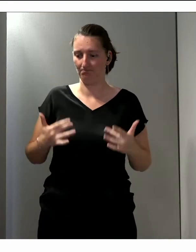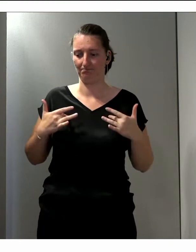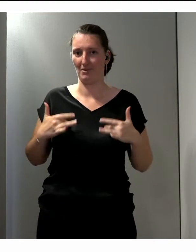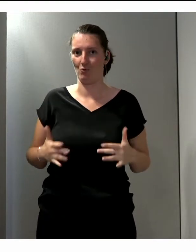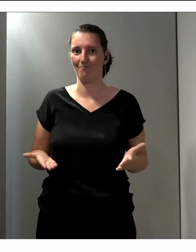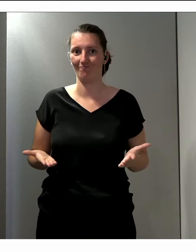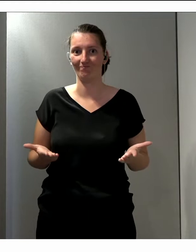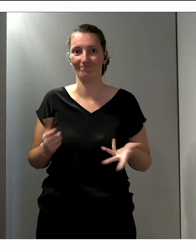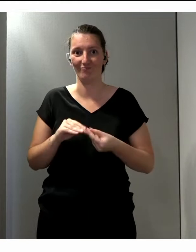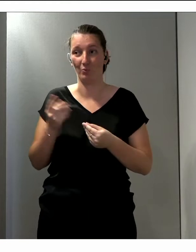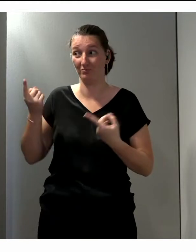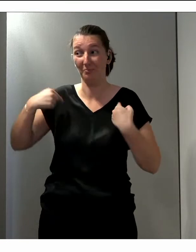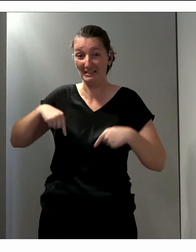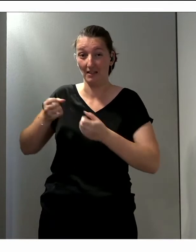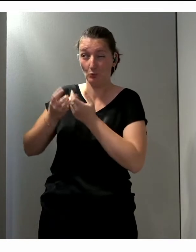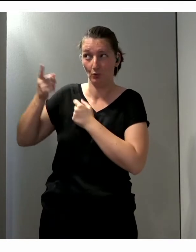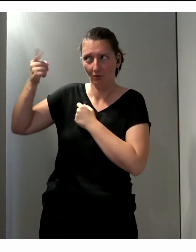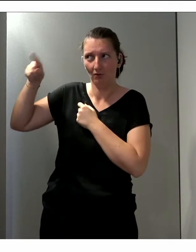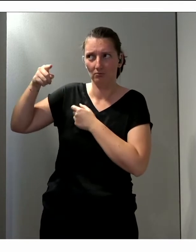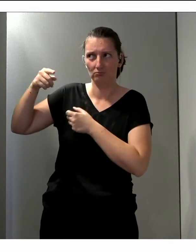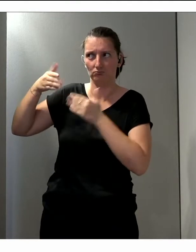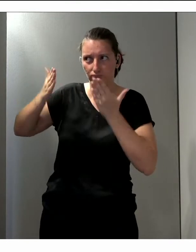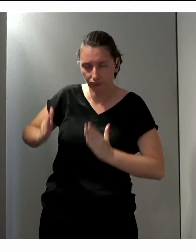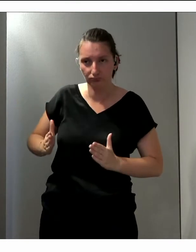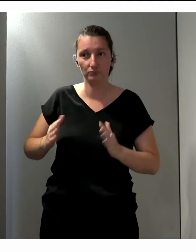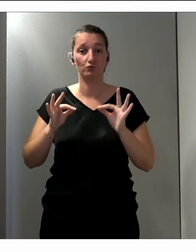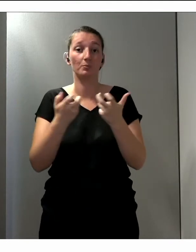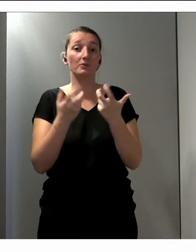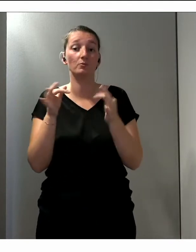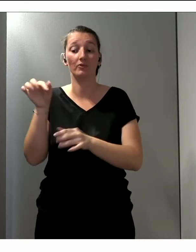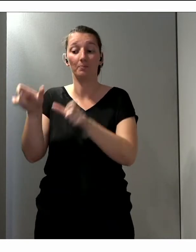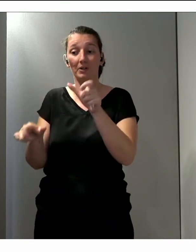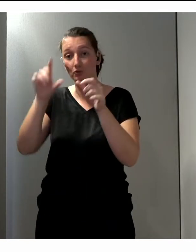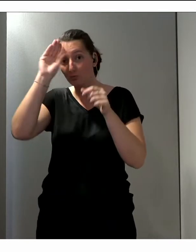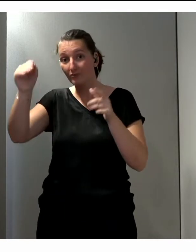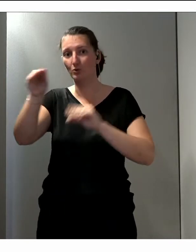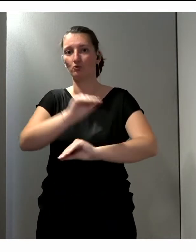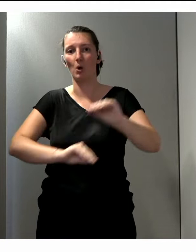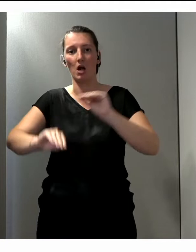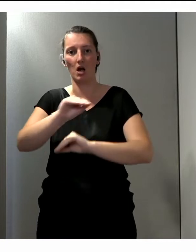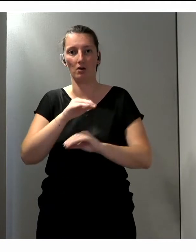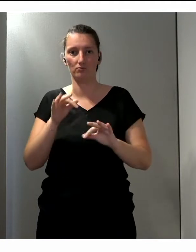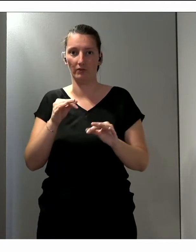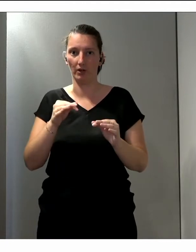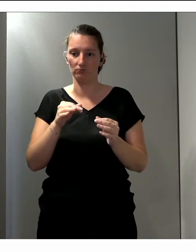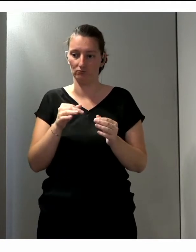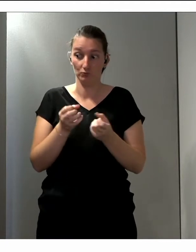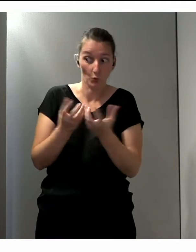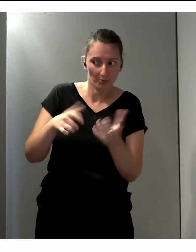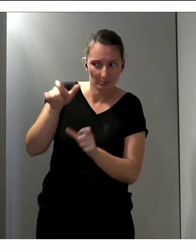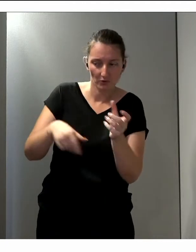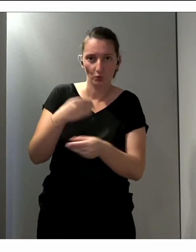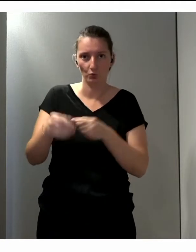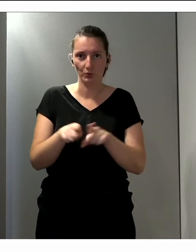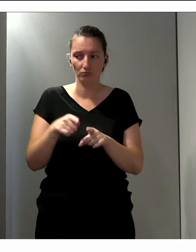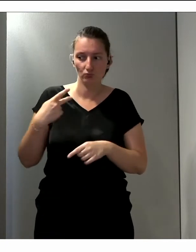ministères. Si on prend la question des soignants, que ce soit en quantité ou en qualité sur la spécialité, nous sommes dépendants de ce que